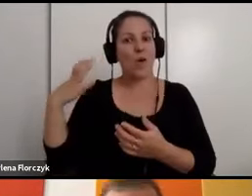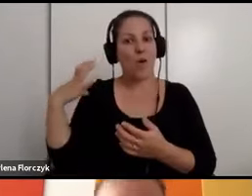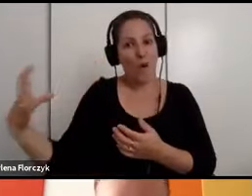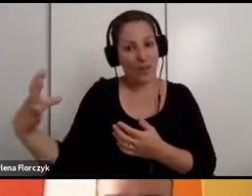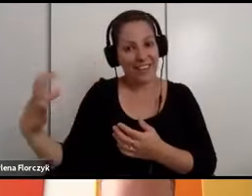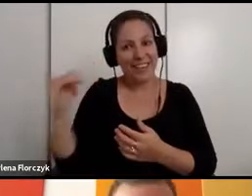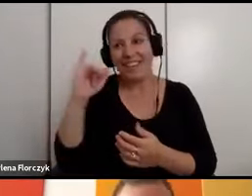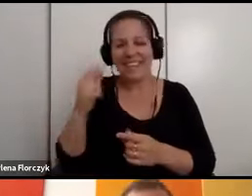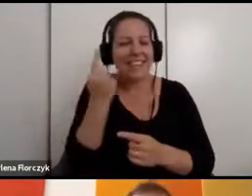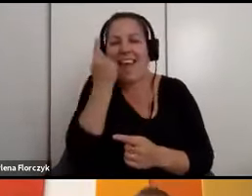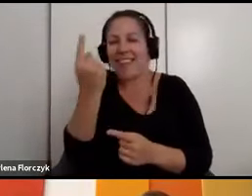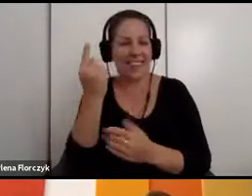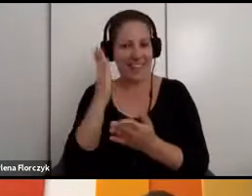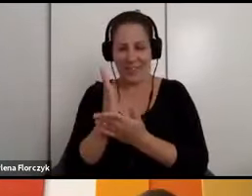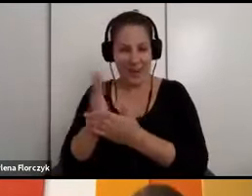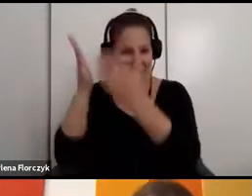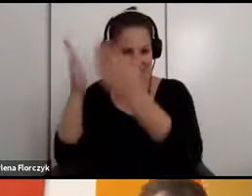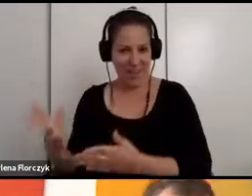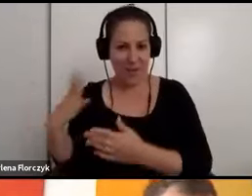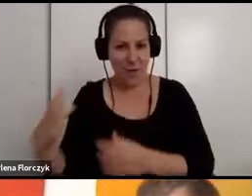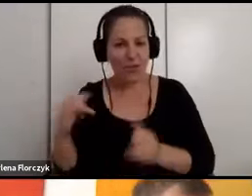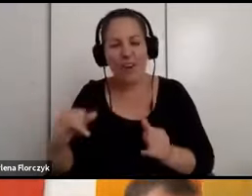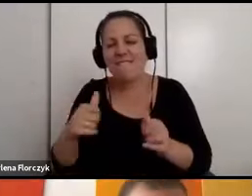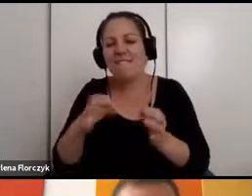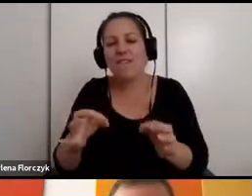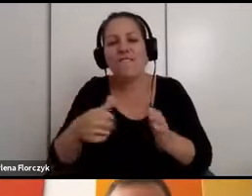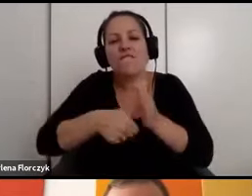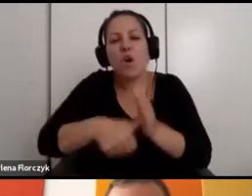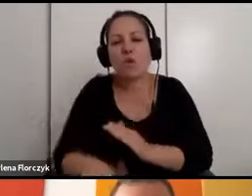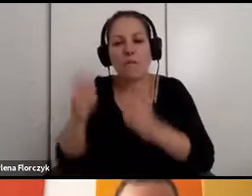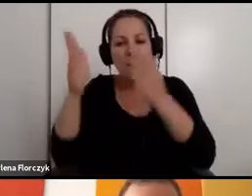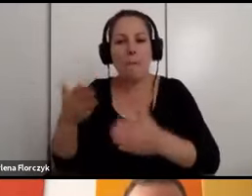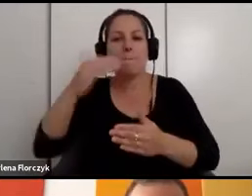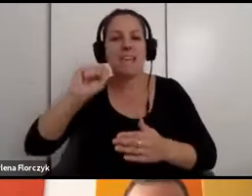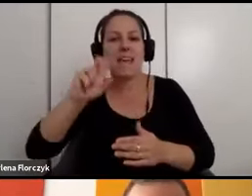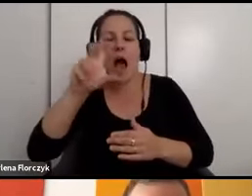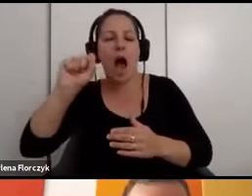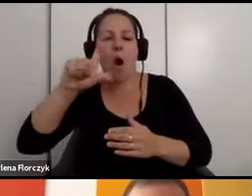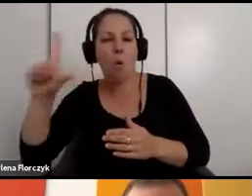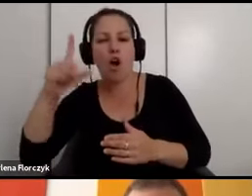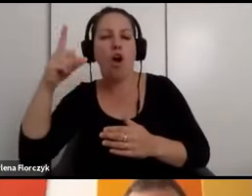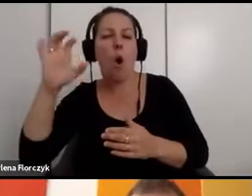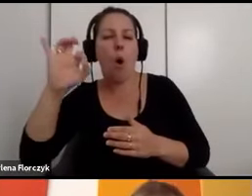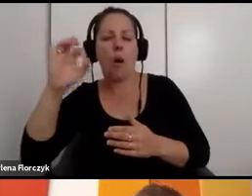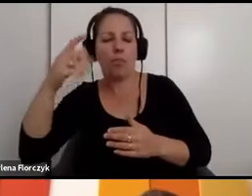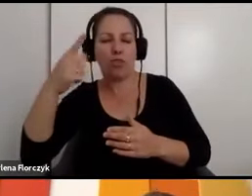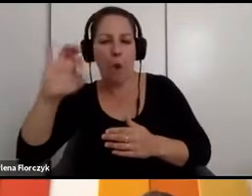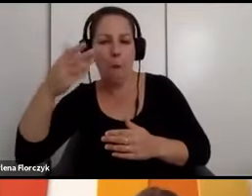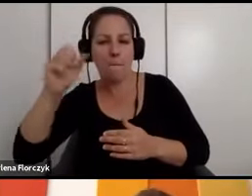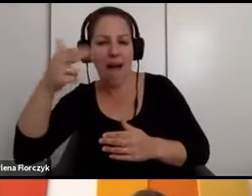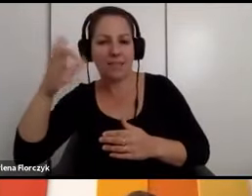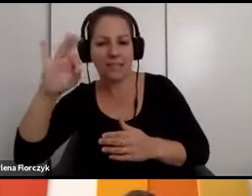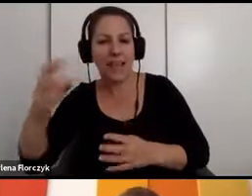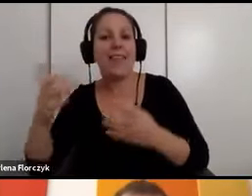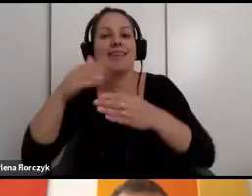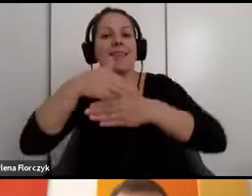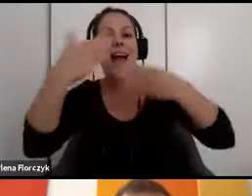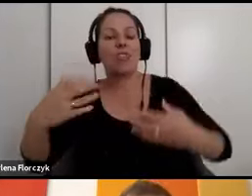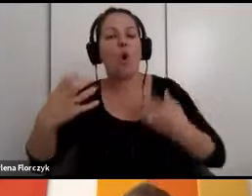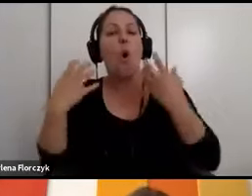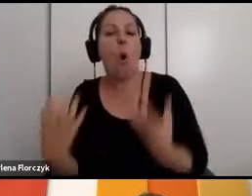i jedynego gościa dzisiaj wyjątkowo. Jest z nami Michał Domański z Ogniska Teatralnego Teatru Ochoty. I z